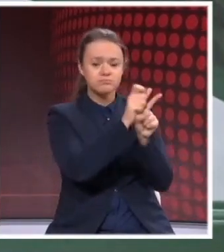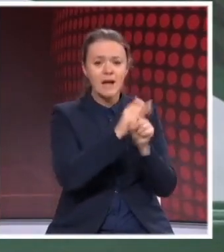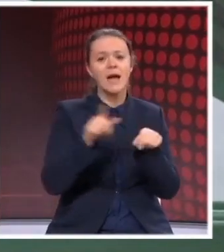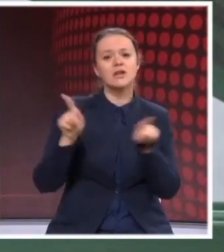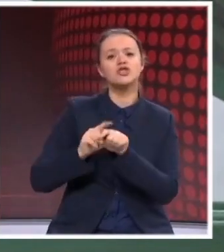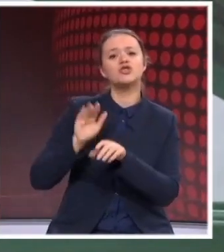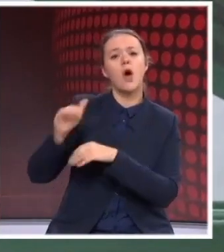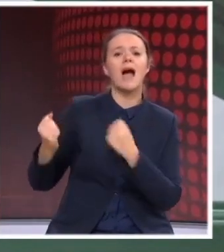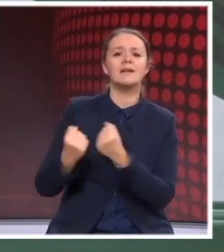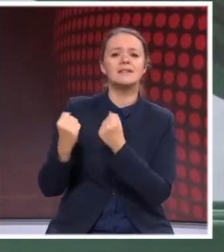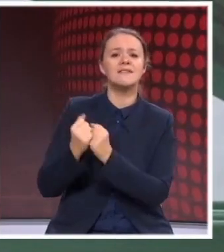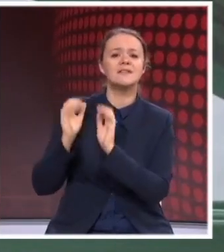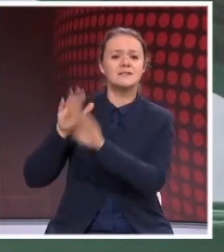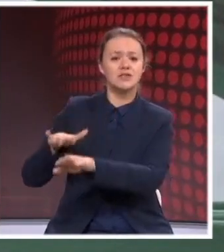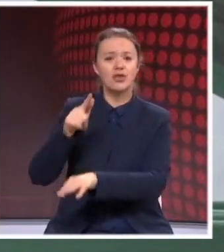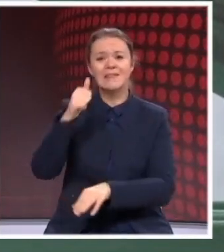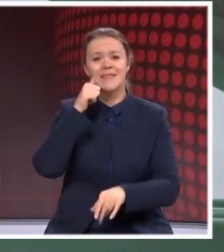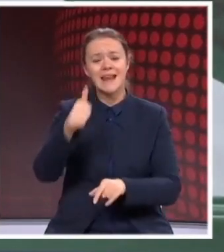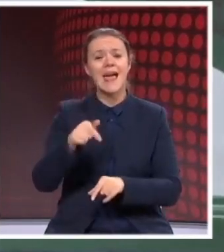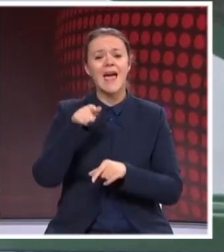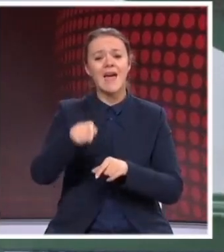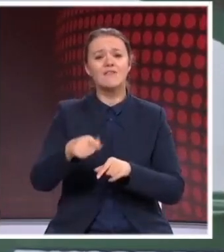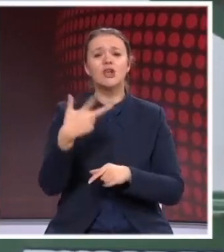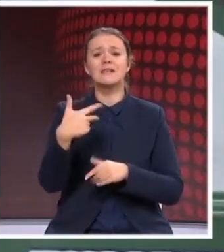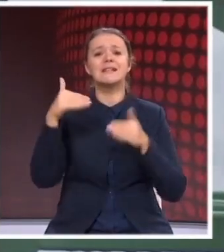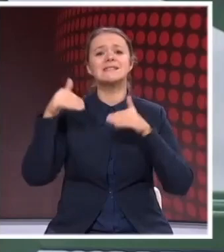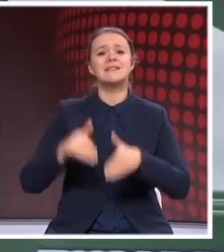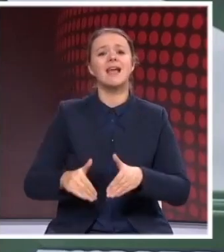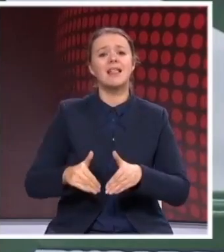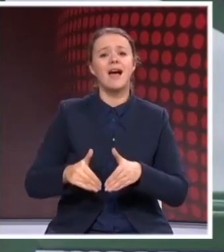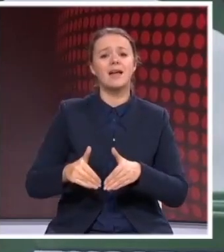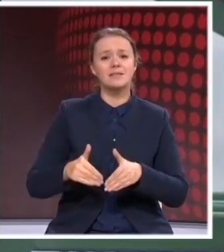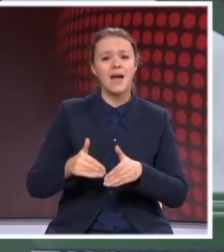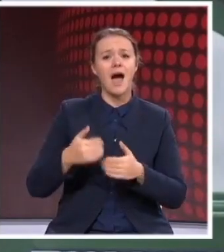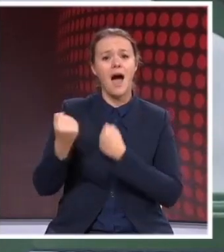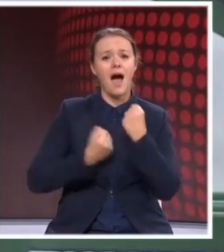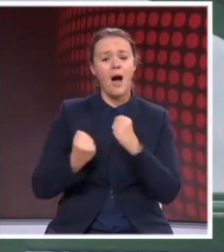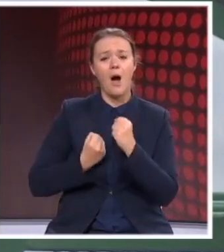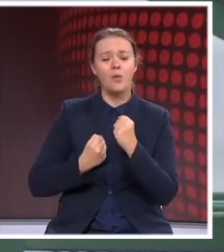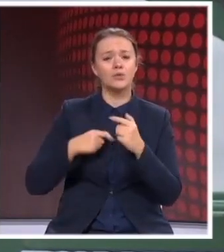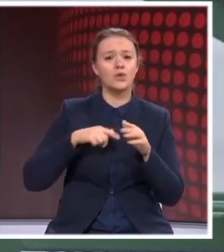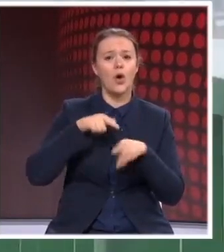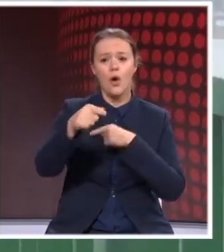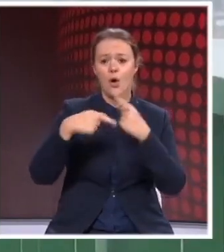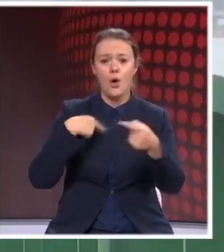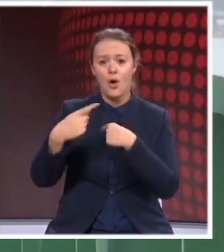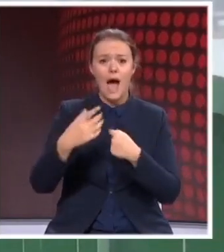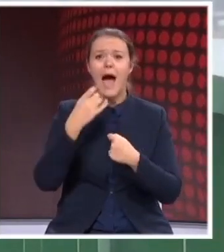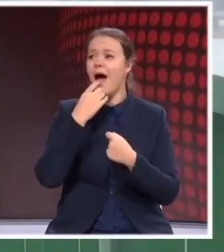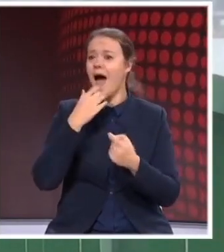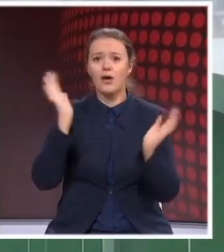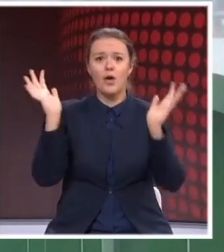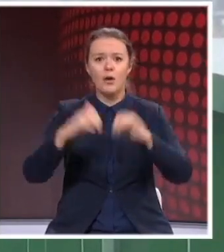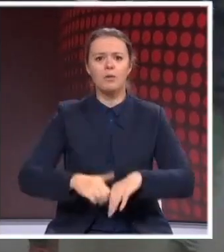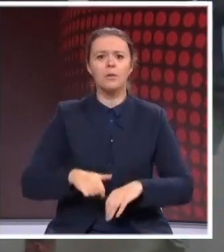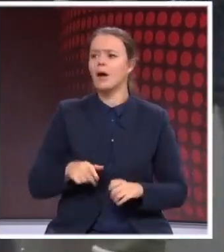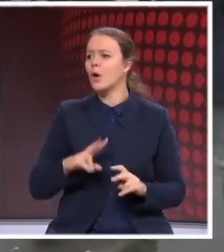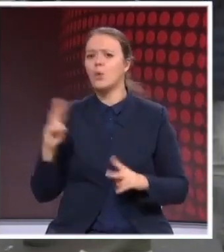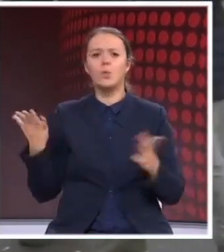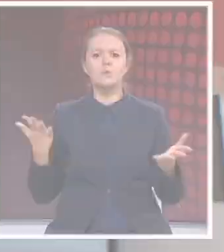mosta dnevno pređe 30.000 vozila, pa bi njegovo rušenje pre izgradnje novog dovelo do saobraćajnog kolapsa.